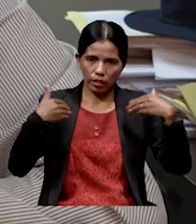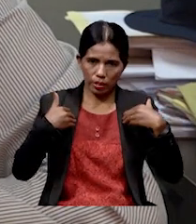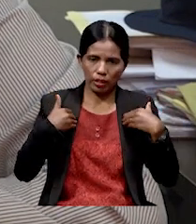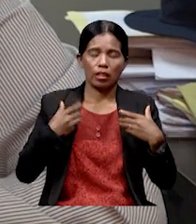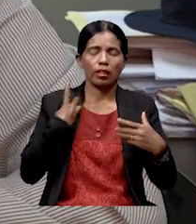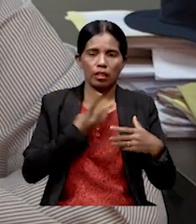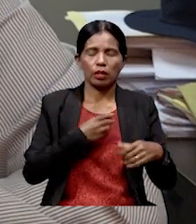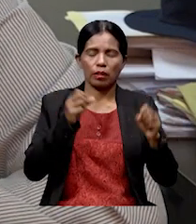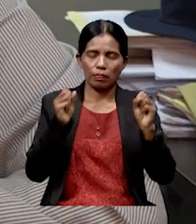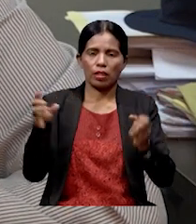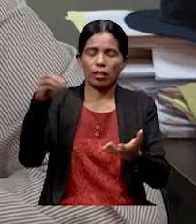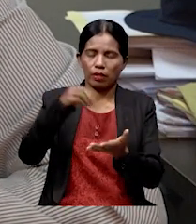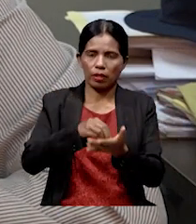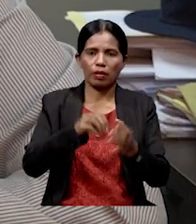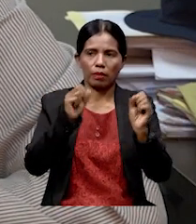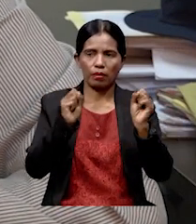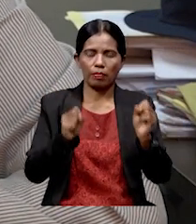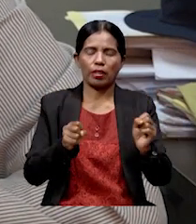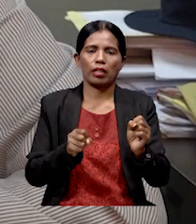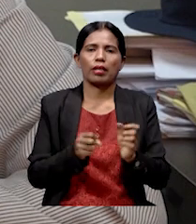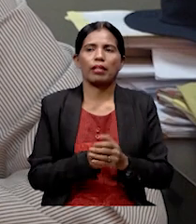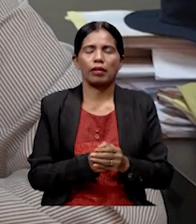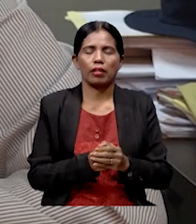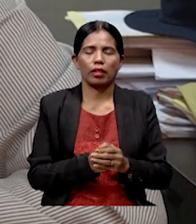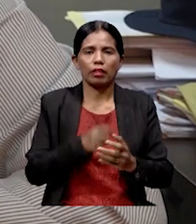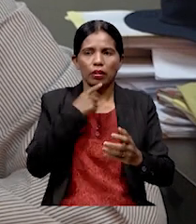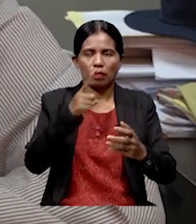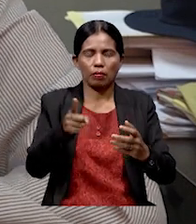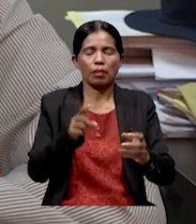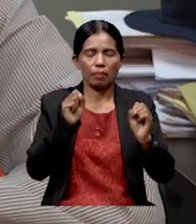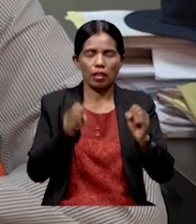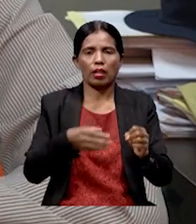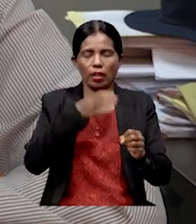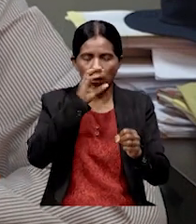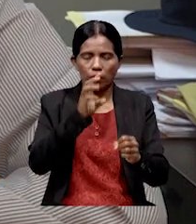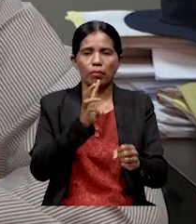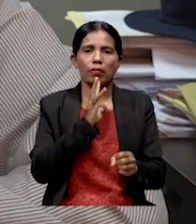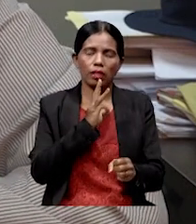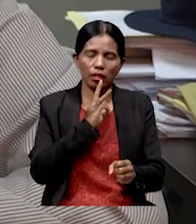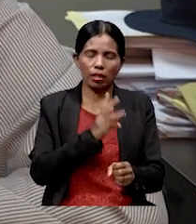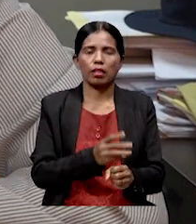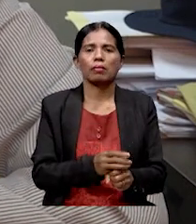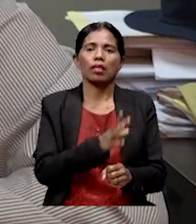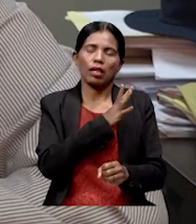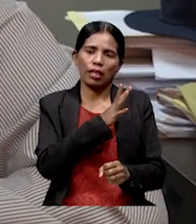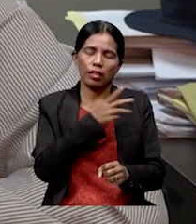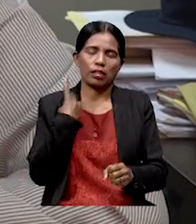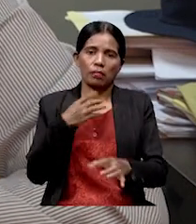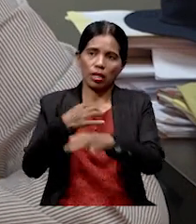itabele narsa itabele ba aproxima itani ina mansiran para penus asesu lai molok hei itabah dia te mota